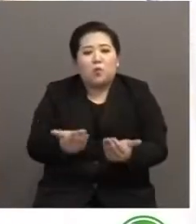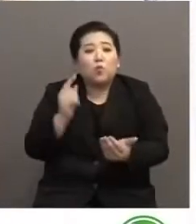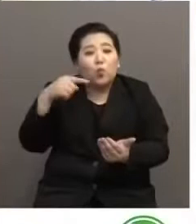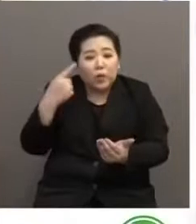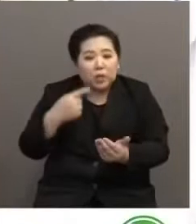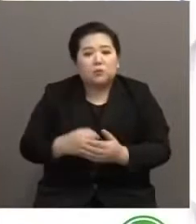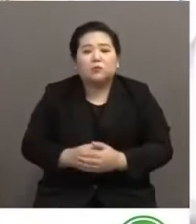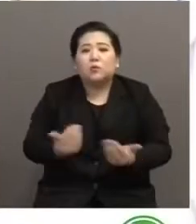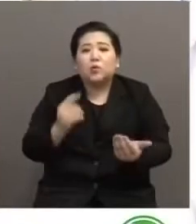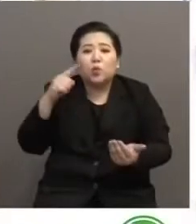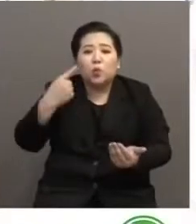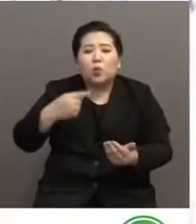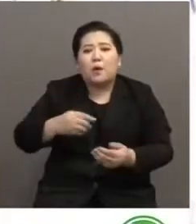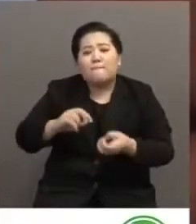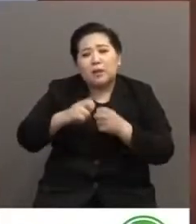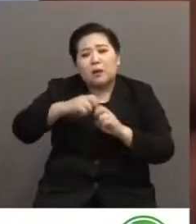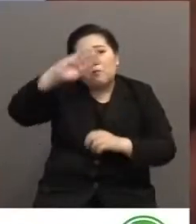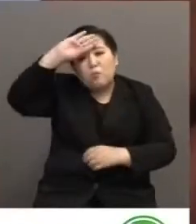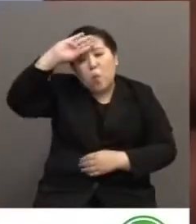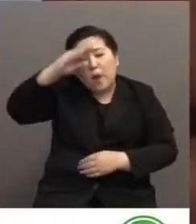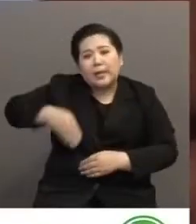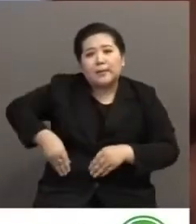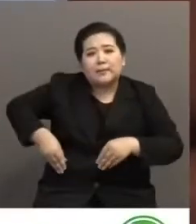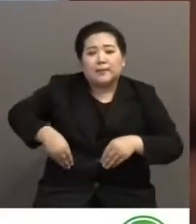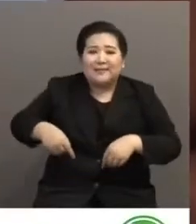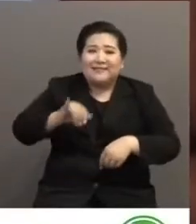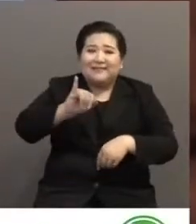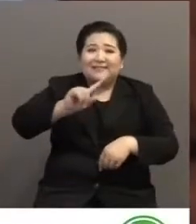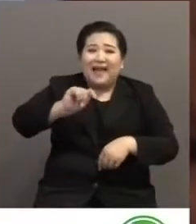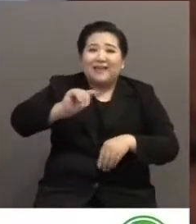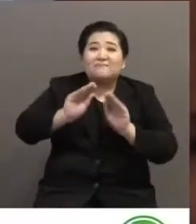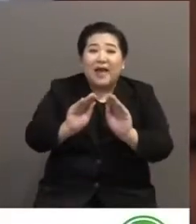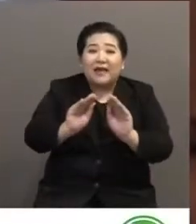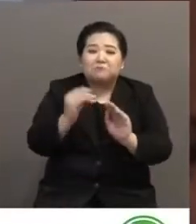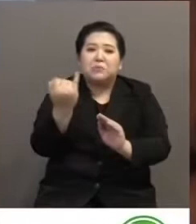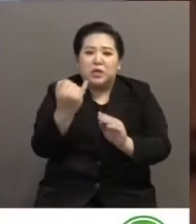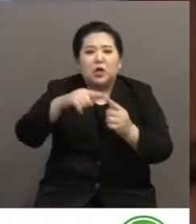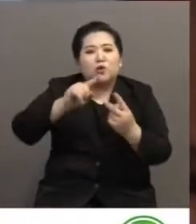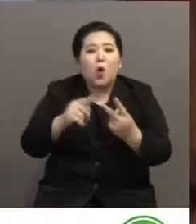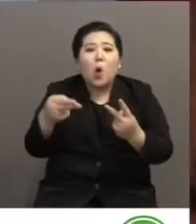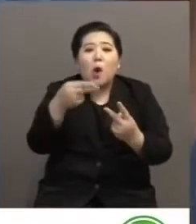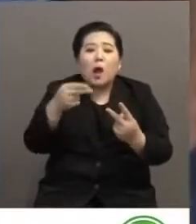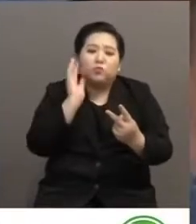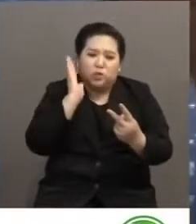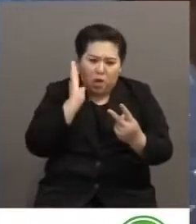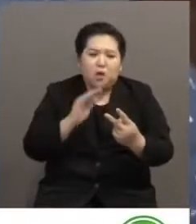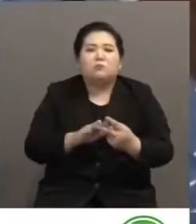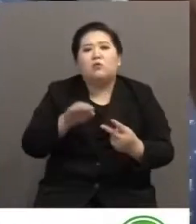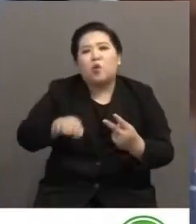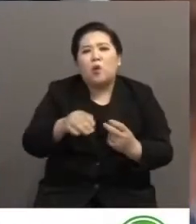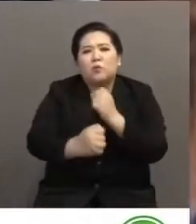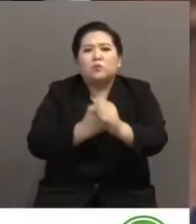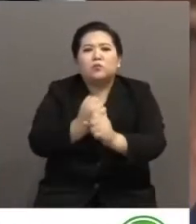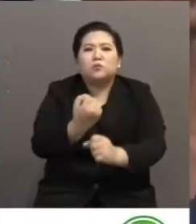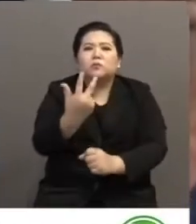ลูกสาวนะครับป่วยเป็นโรคไตเสื่อมแล้วก็มีหลานชายอีก1คนคือเด็กชายก้องศักดิ์นะครับหรือว่าน้องบอลโมรัตน้องนี่อายุเ